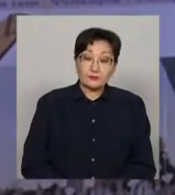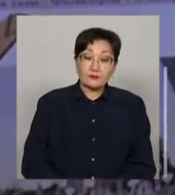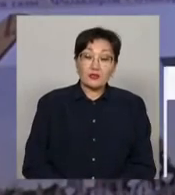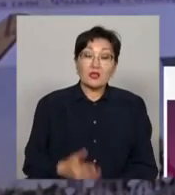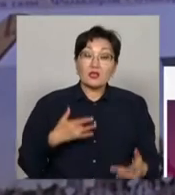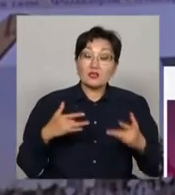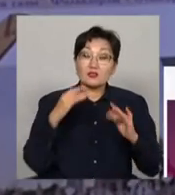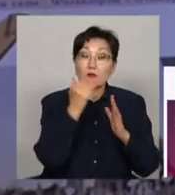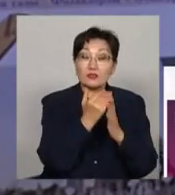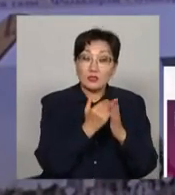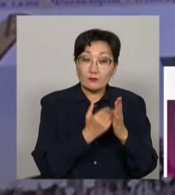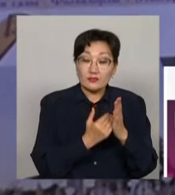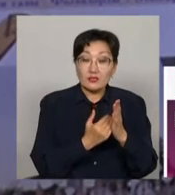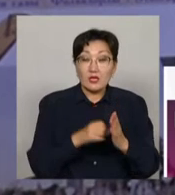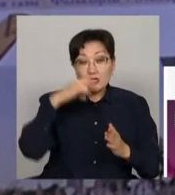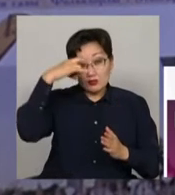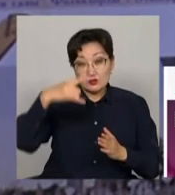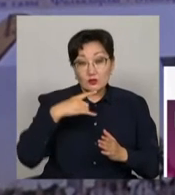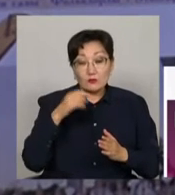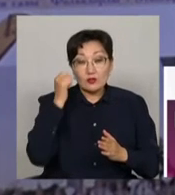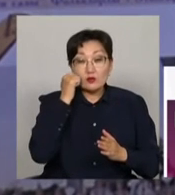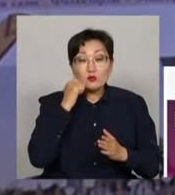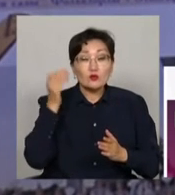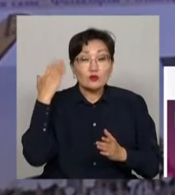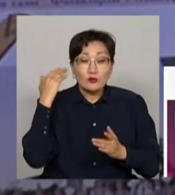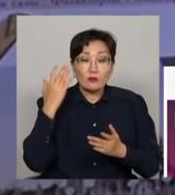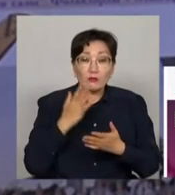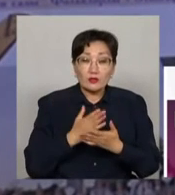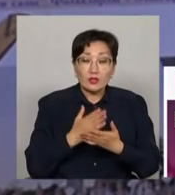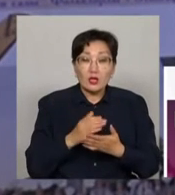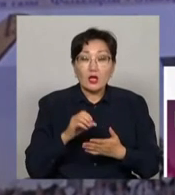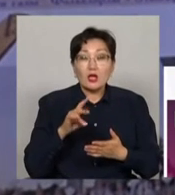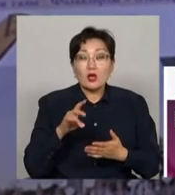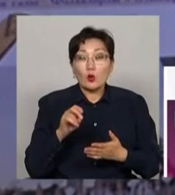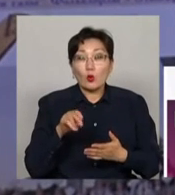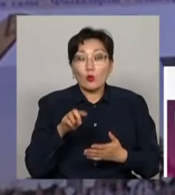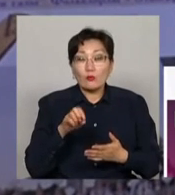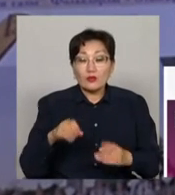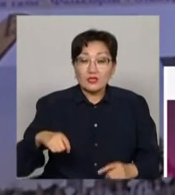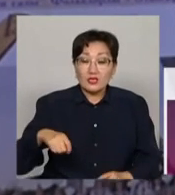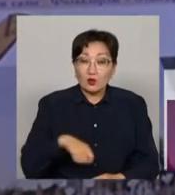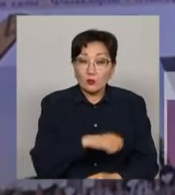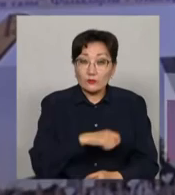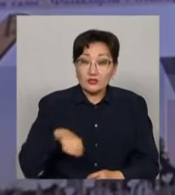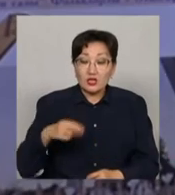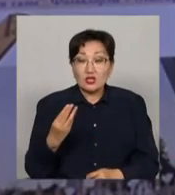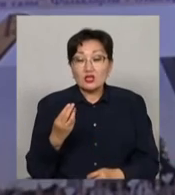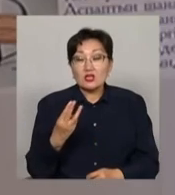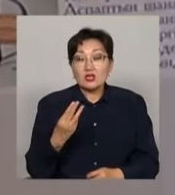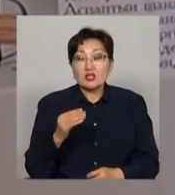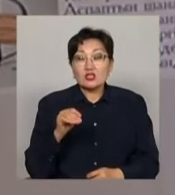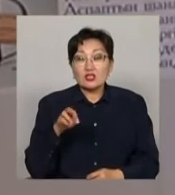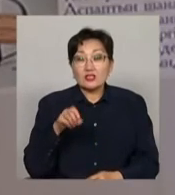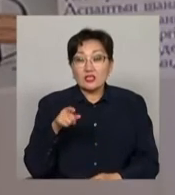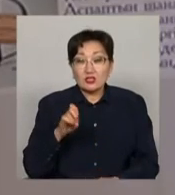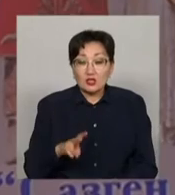Концерттік программамызға Қазақтың көнеден келе жатқан нарғобызы, шіңкілдегі, жетігені,